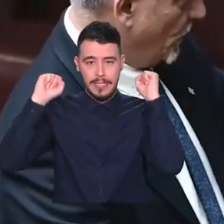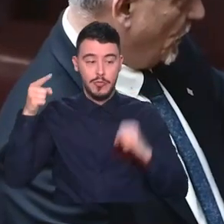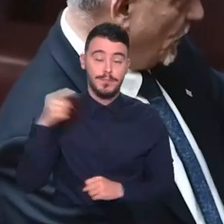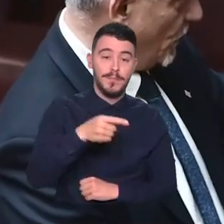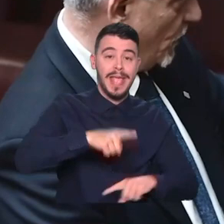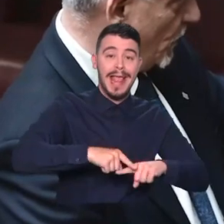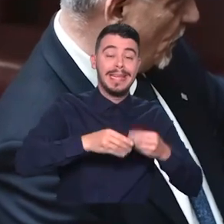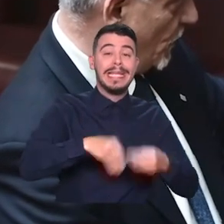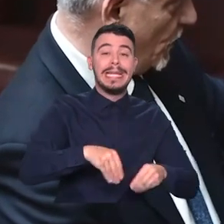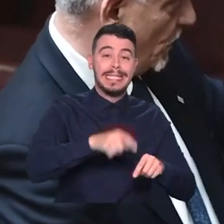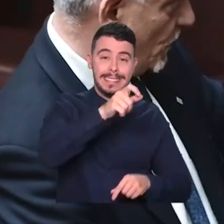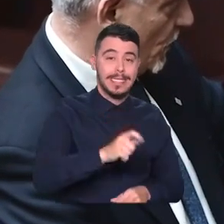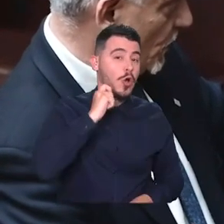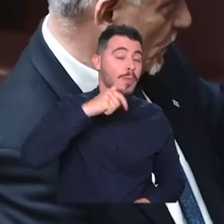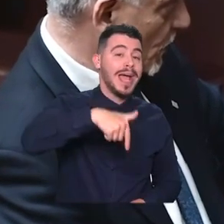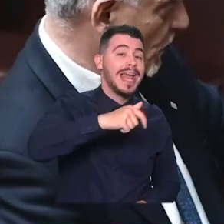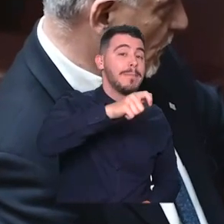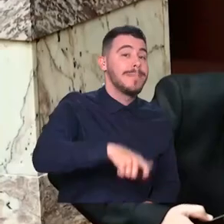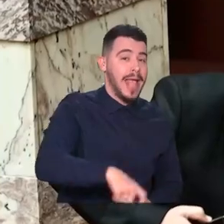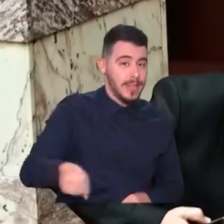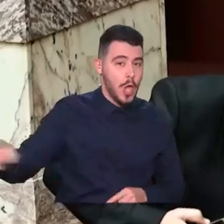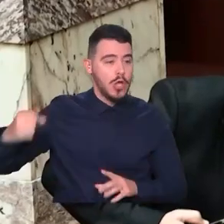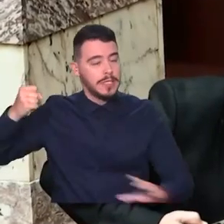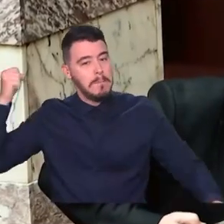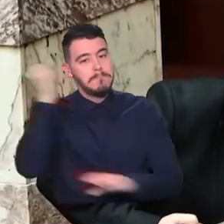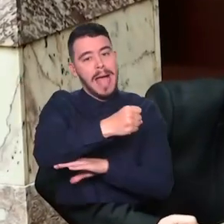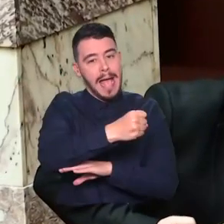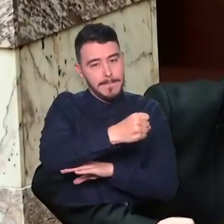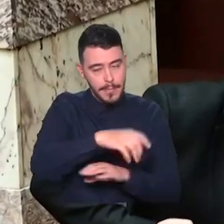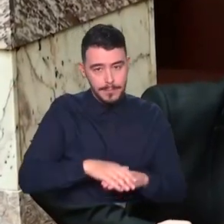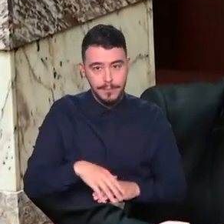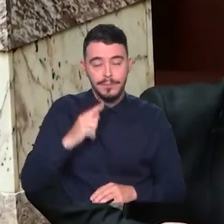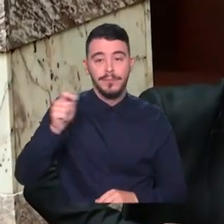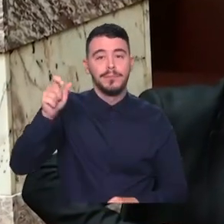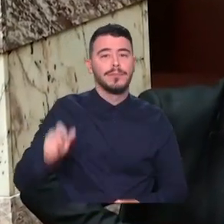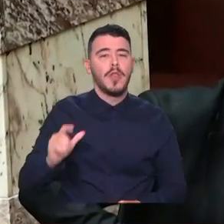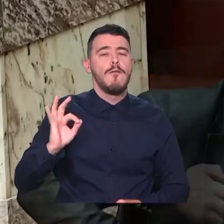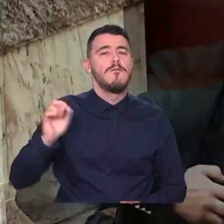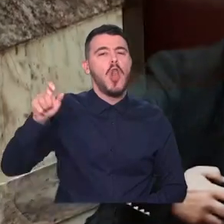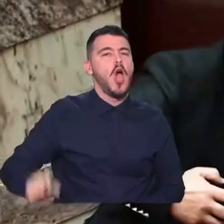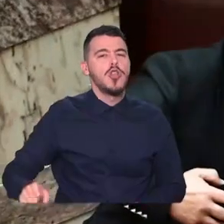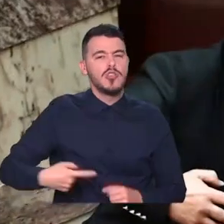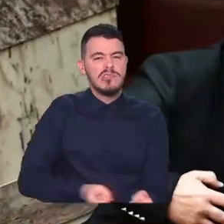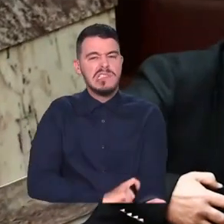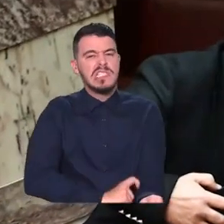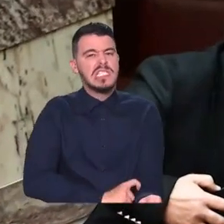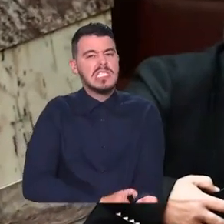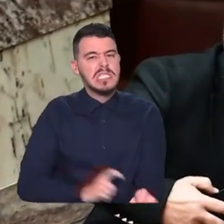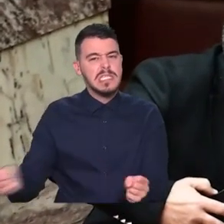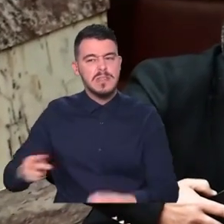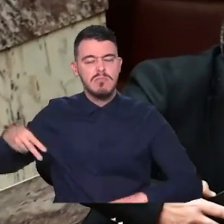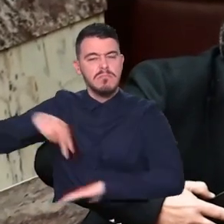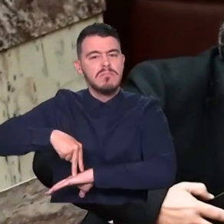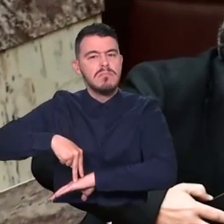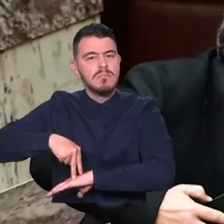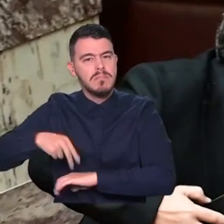Μάταια οι ψυχρεμότεροι προσπαθούσαν να αποτρέψουν την επίθεση. Ο κύριος Φλώρος σηκώθηκε εκνευρισμένος κάποια στιγμή από το έδρανό του και κινήθηκε προς το